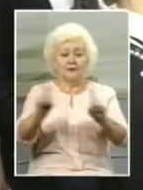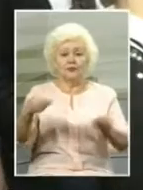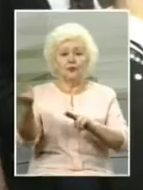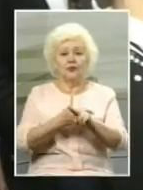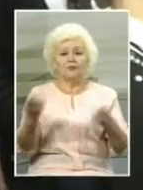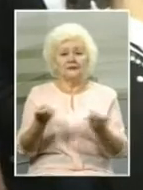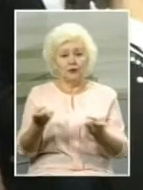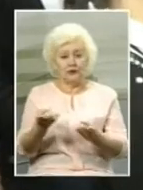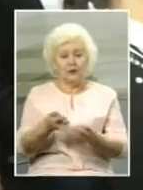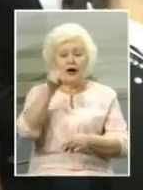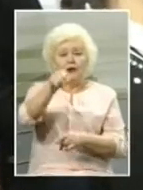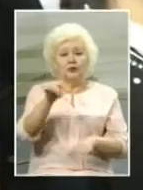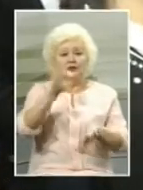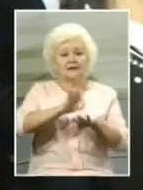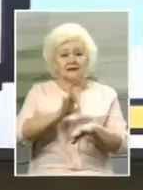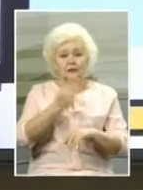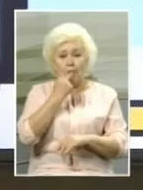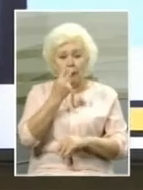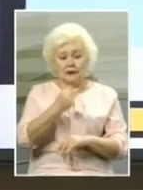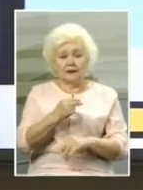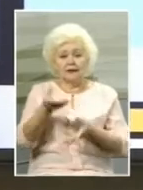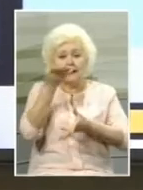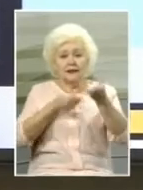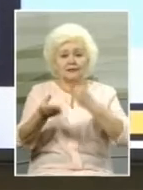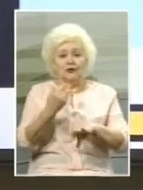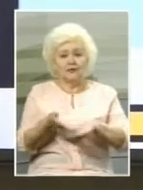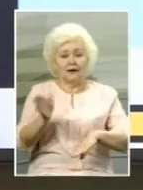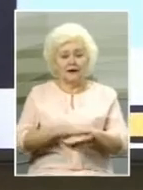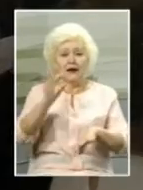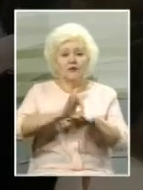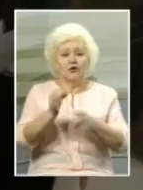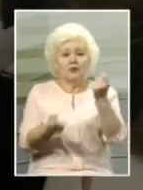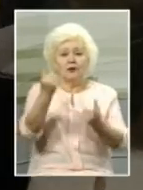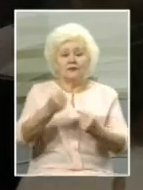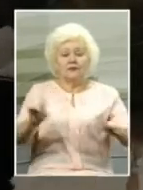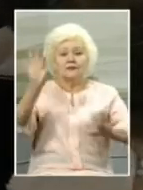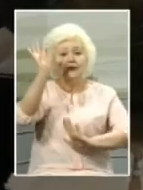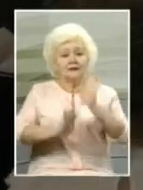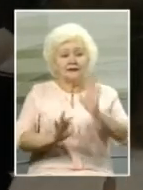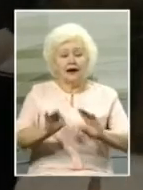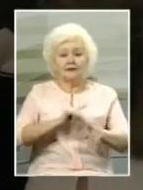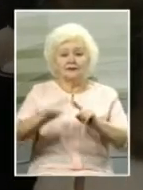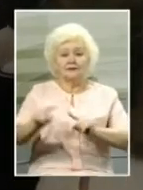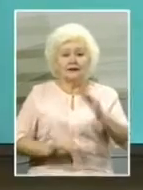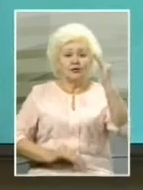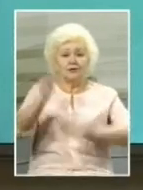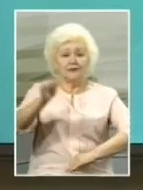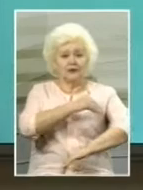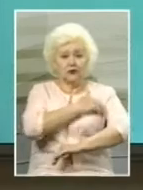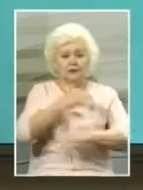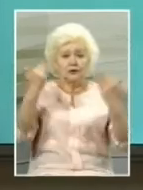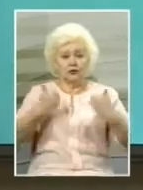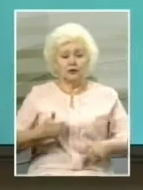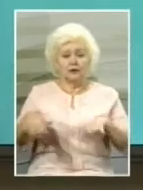без потреби. Проте симптоми грипу зімітувати складно. Хвороба виникає зненацька, швидко підвищується температура